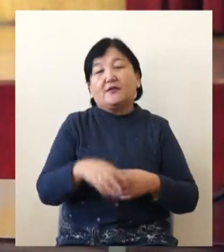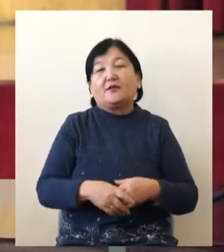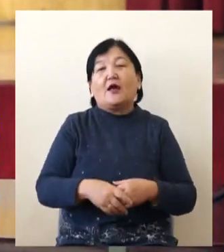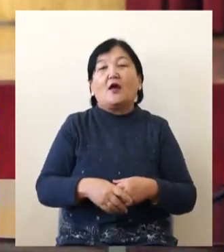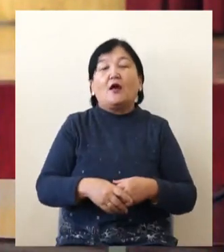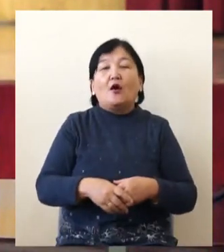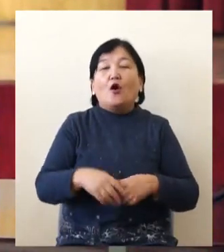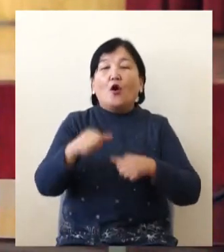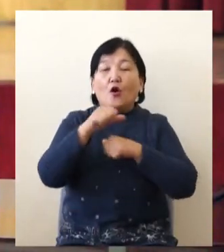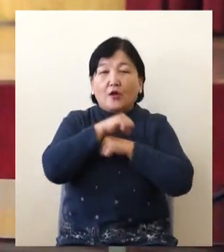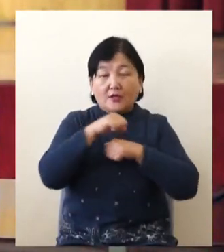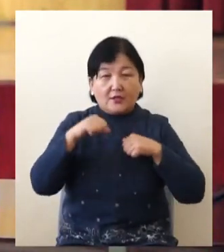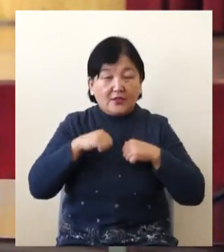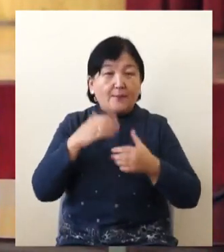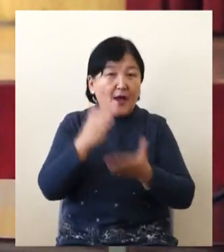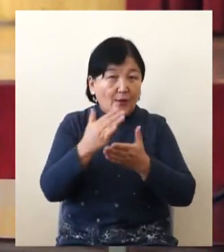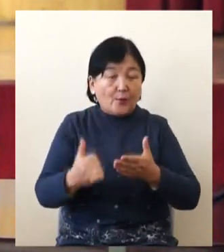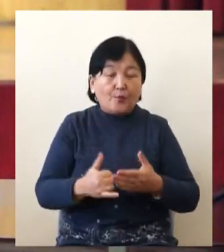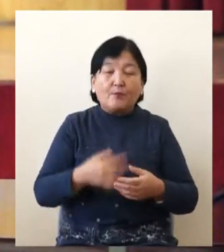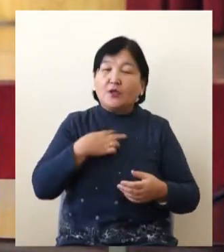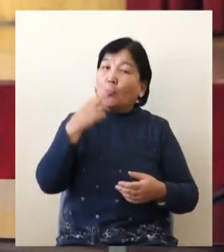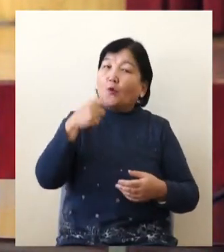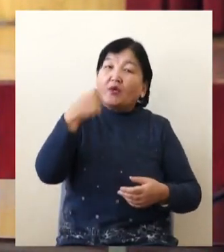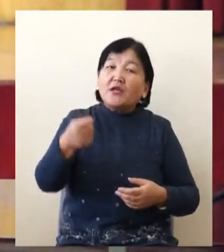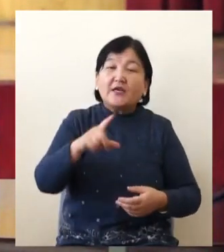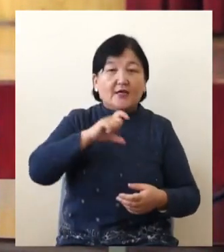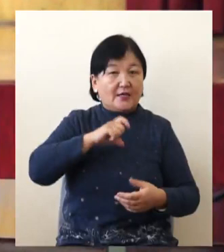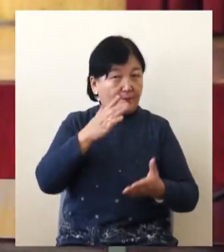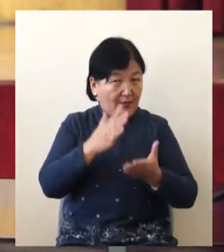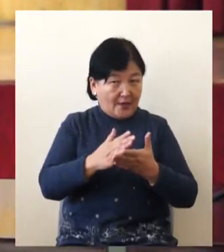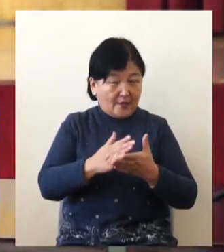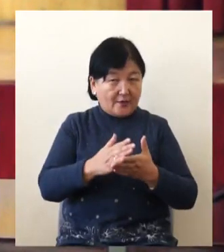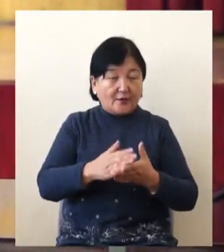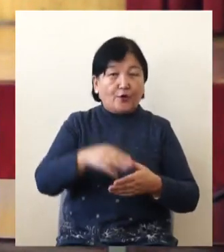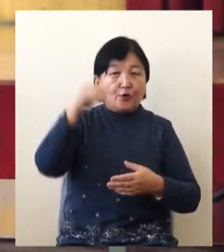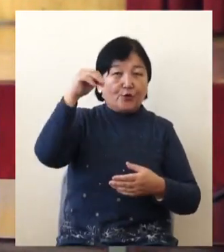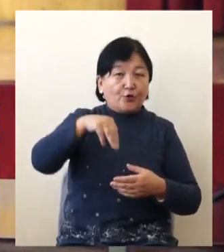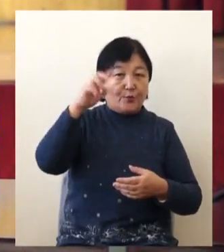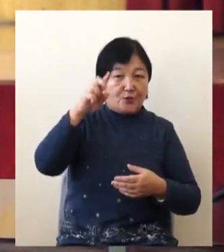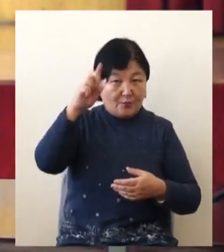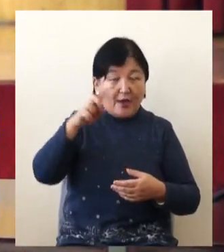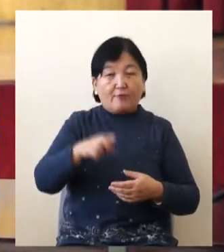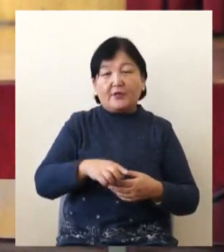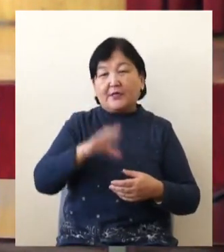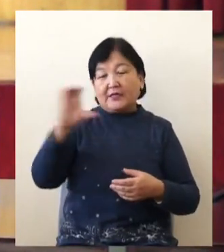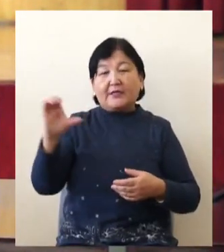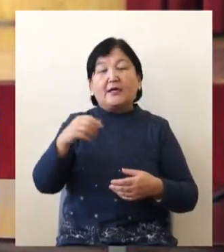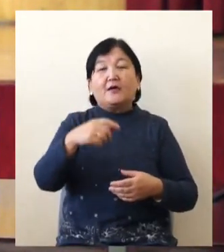ивэл нэгдэх хэрэгтэй, үг хэлэх хэрэгтэй. А энэ хүмүүс төрийн бус байгууллагууд бүртгүүлж ажилладаг.